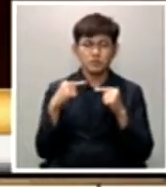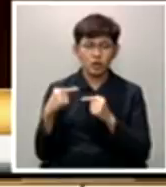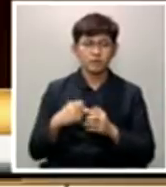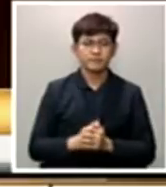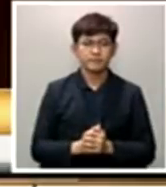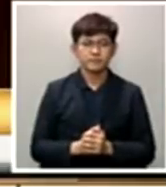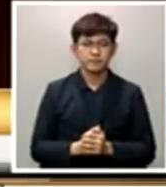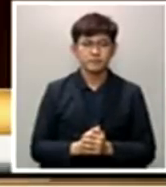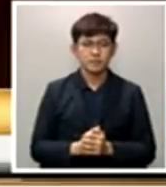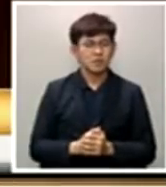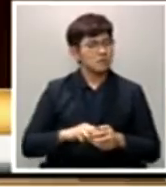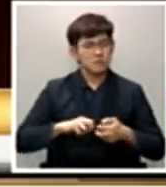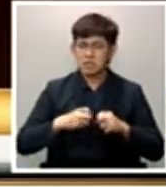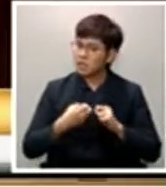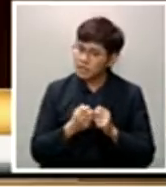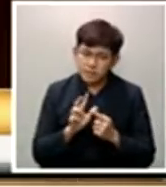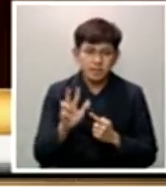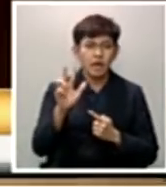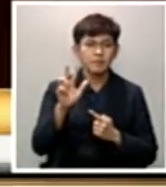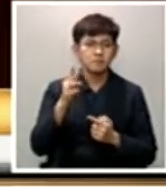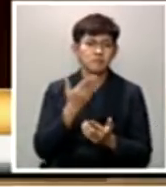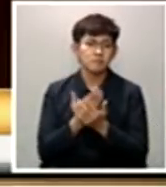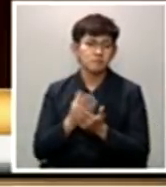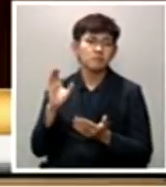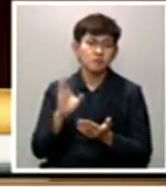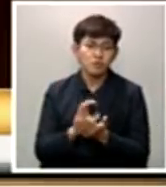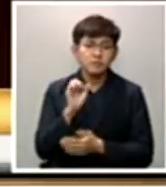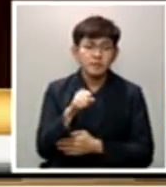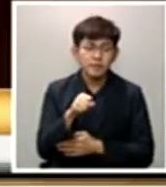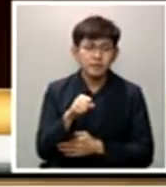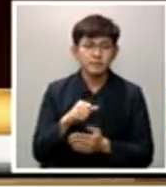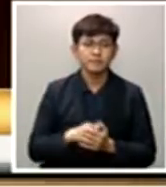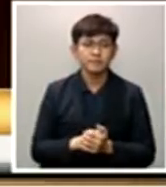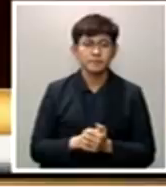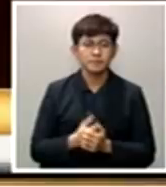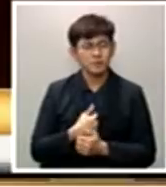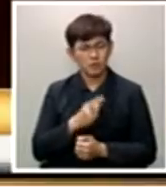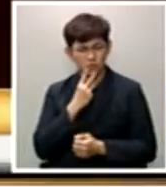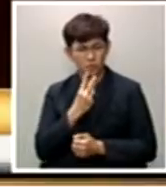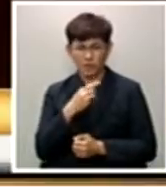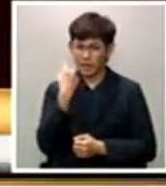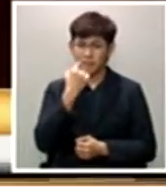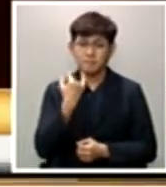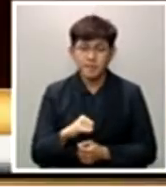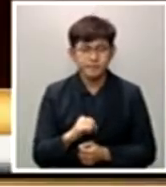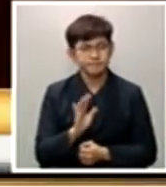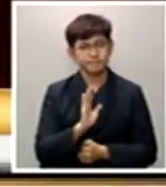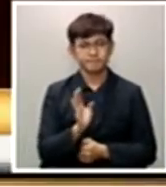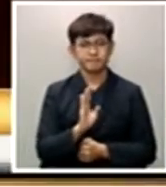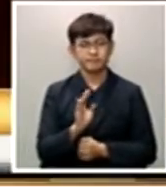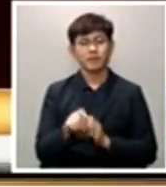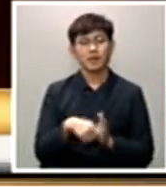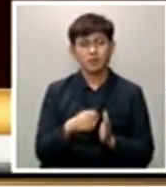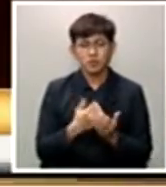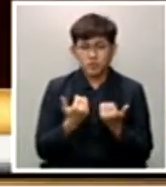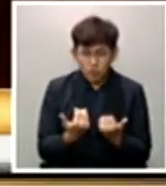ระเบิดลูกที่3คืองบประมาณใช่ไหมครับเราจะไม่มาชี้ว่าเป็นความผิดของใครเพราะว่าขณะ